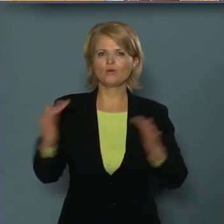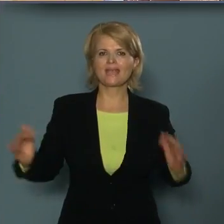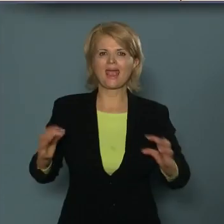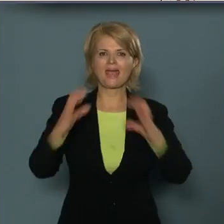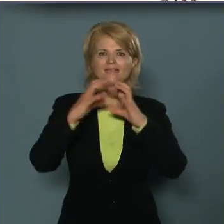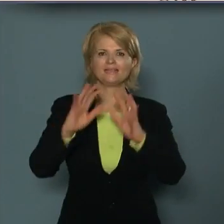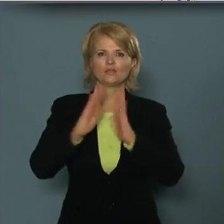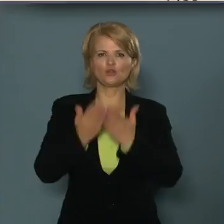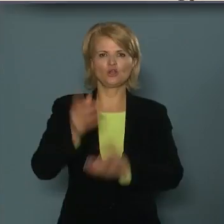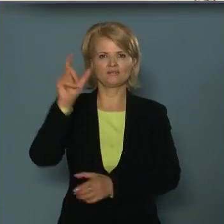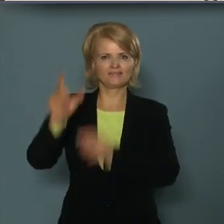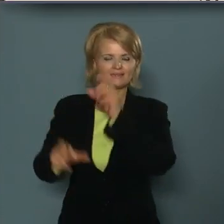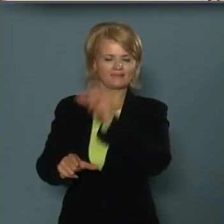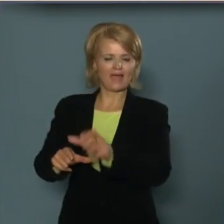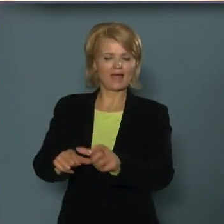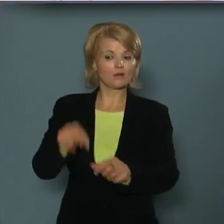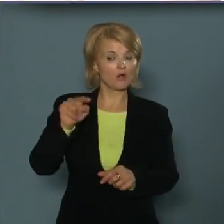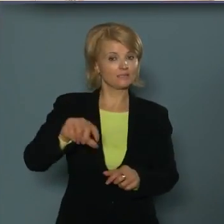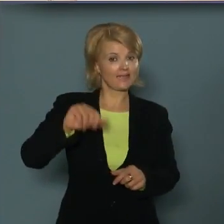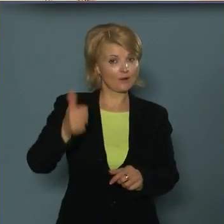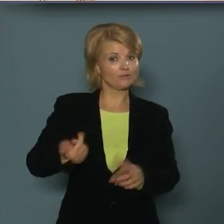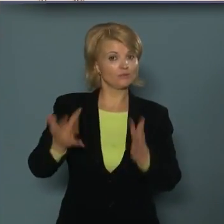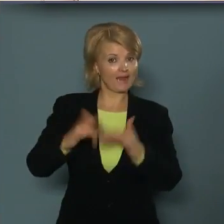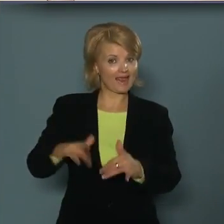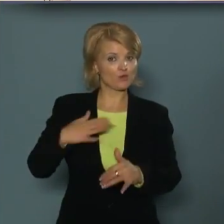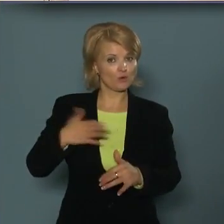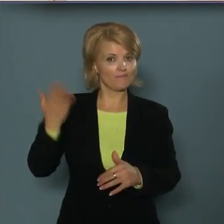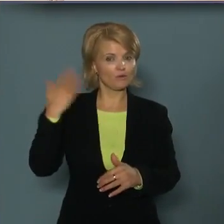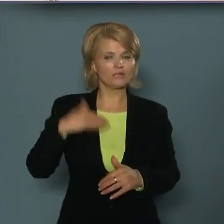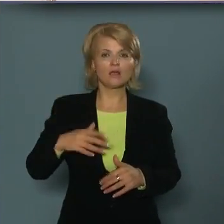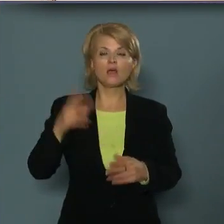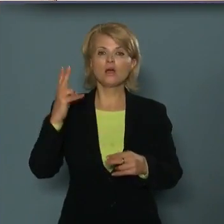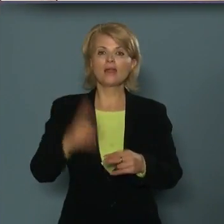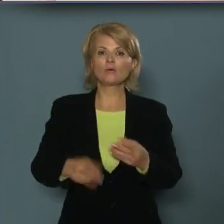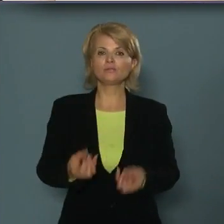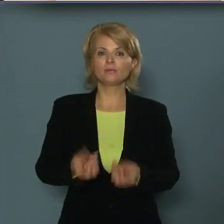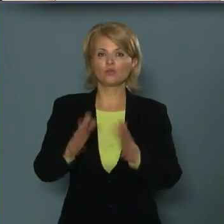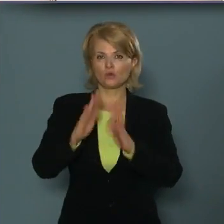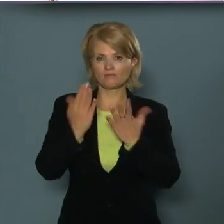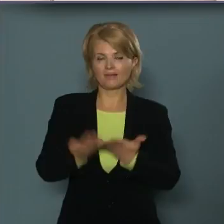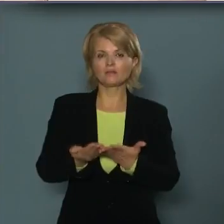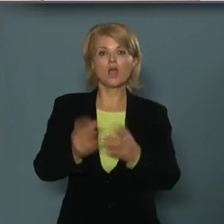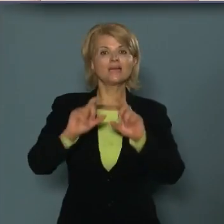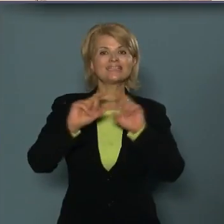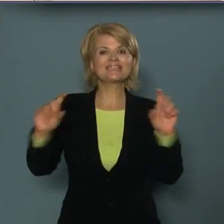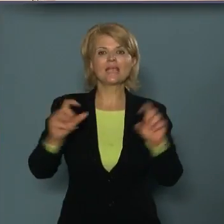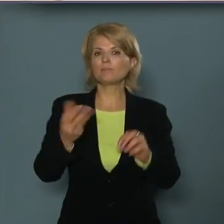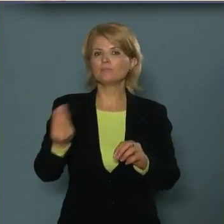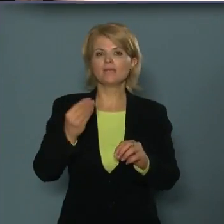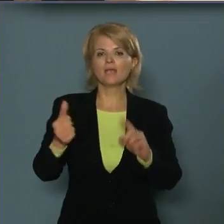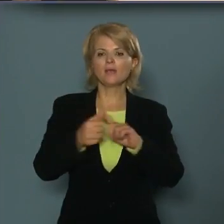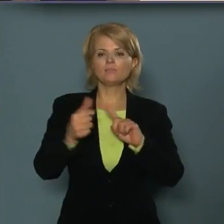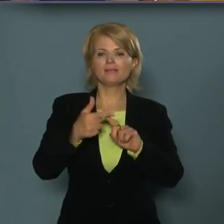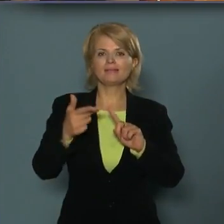is. Az volt eleinte a törzshelyünk. A legutóbbi kiadványunknak Mindennapi Hőseink a címe. Miért ez lett a